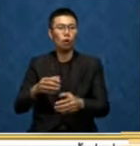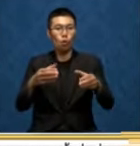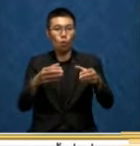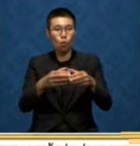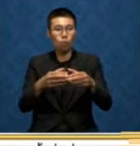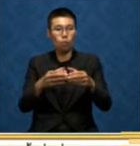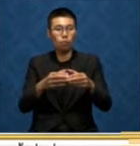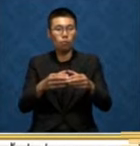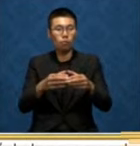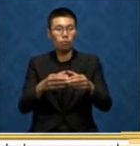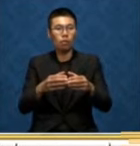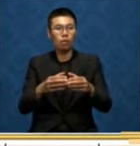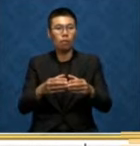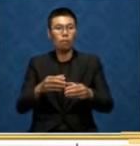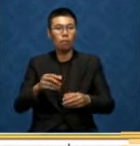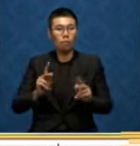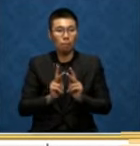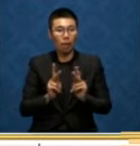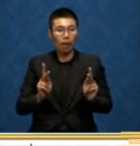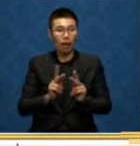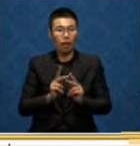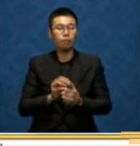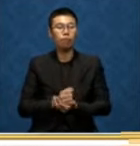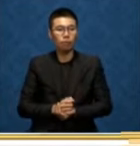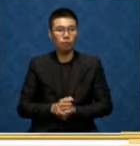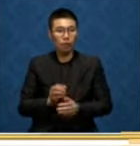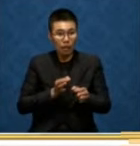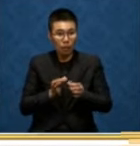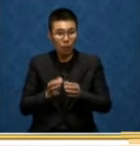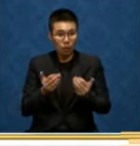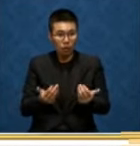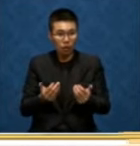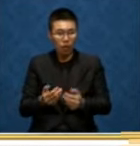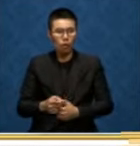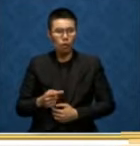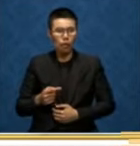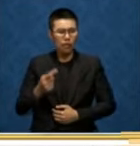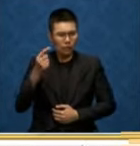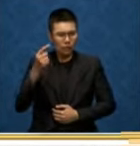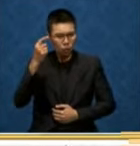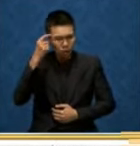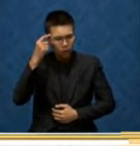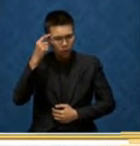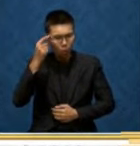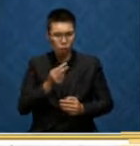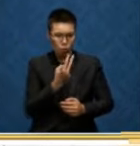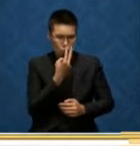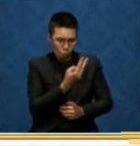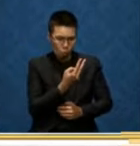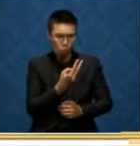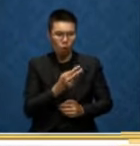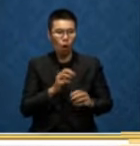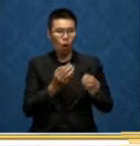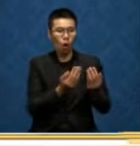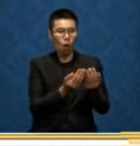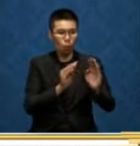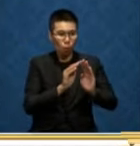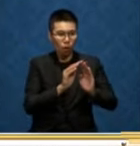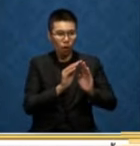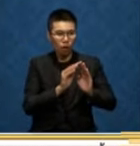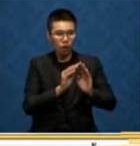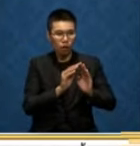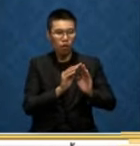าเราอาจจะต้องมาดูกันที่จิตใจดูกันที่รากเหง้าดูกันที่ครอบครัวซึ่งเป็นหน่วยงานเ